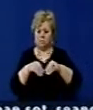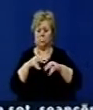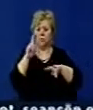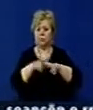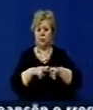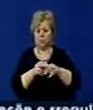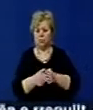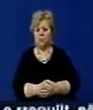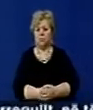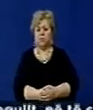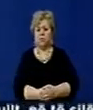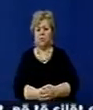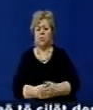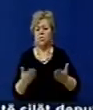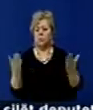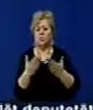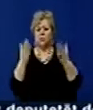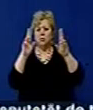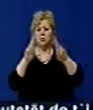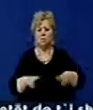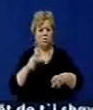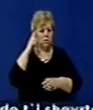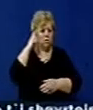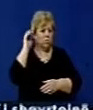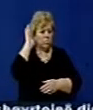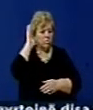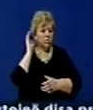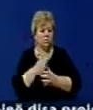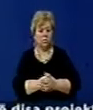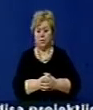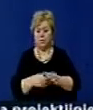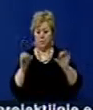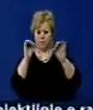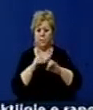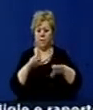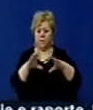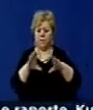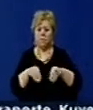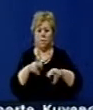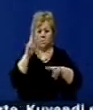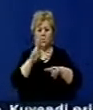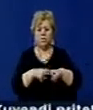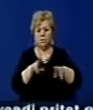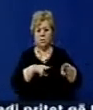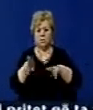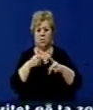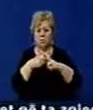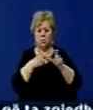vendimi. Sipas ka të drejt një kryeministër të mos ekzekutoj vendimin e gjykatës